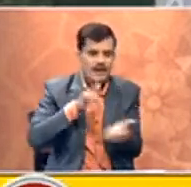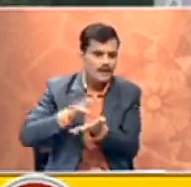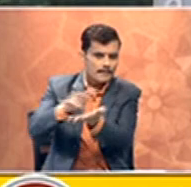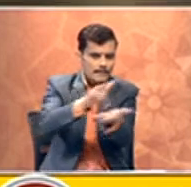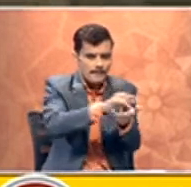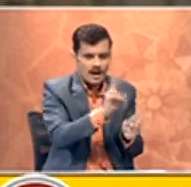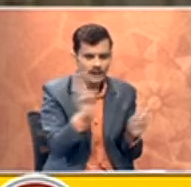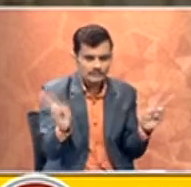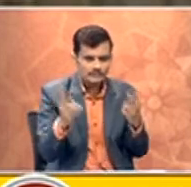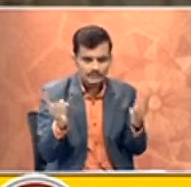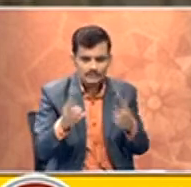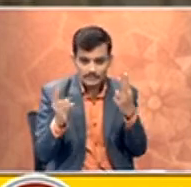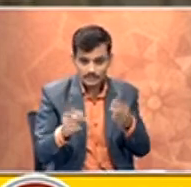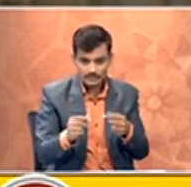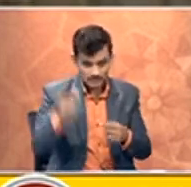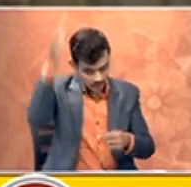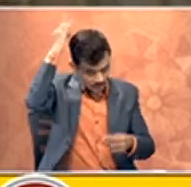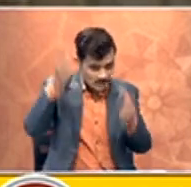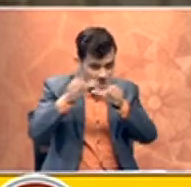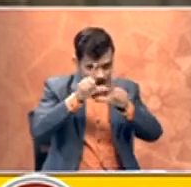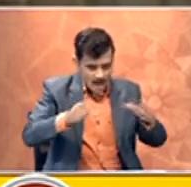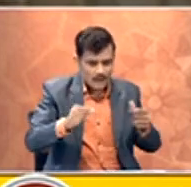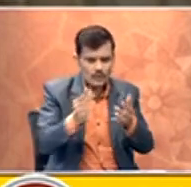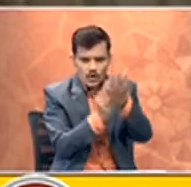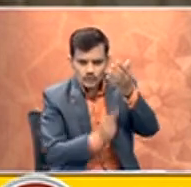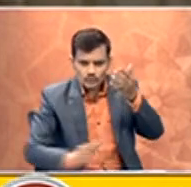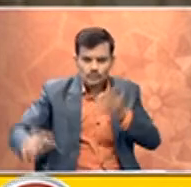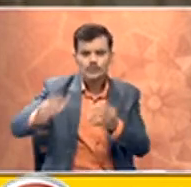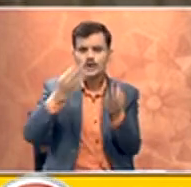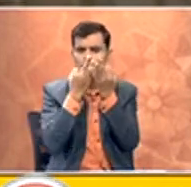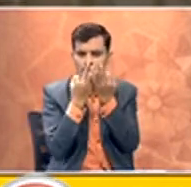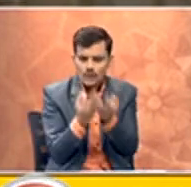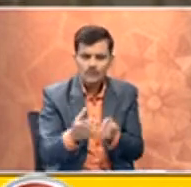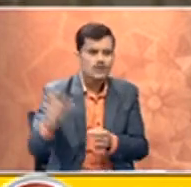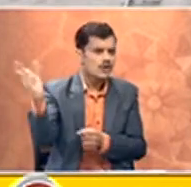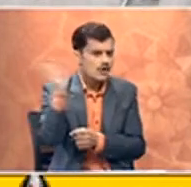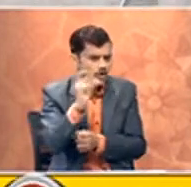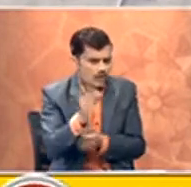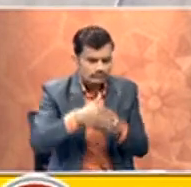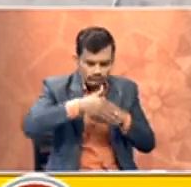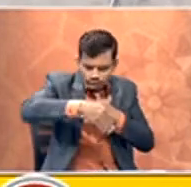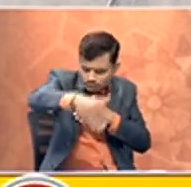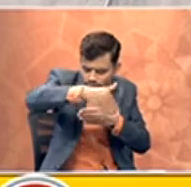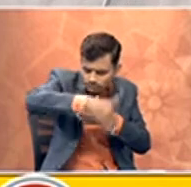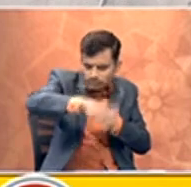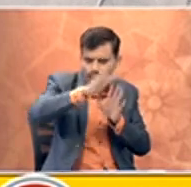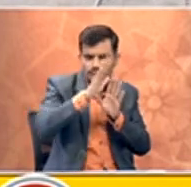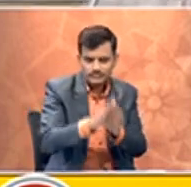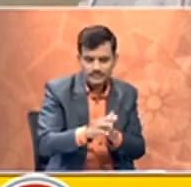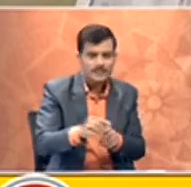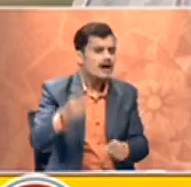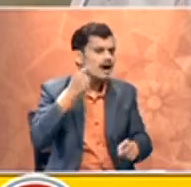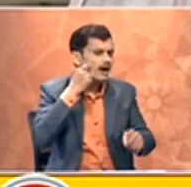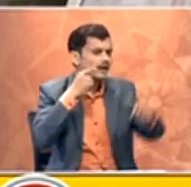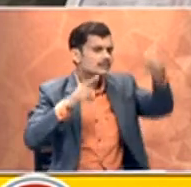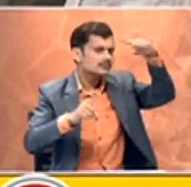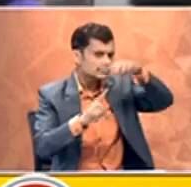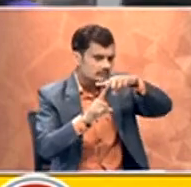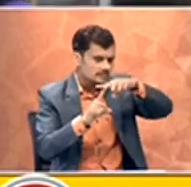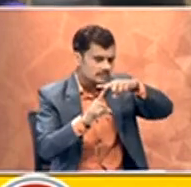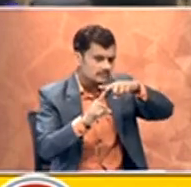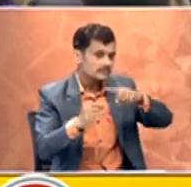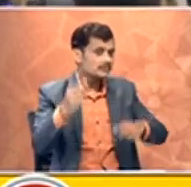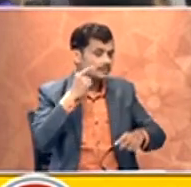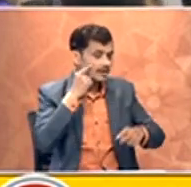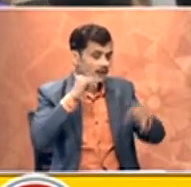में संस्कृत विश्वविद्यालयों के कई कॉलेज और संस्थान भी चल रहे हैं। आईआईटीज और